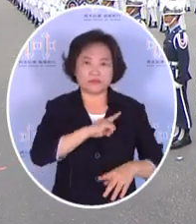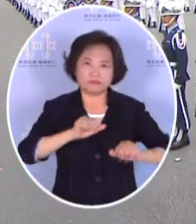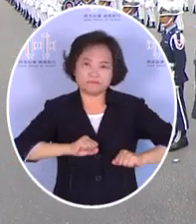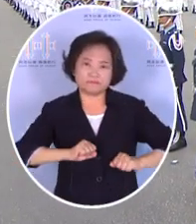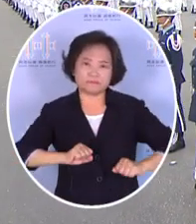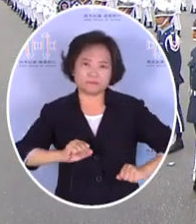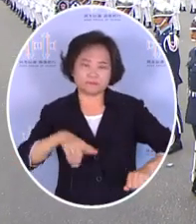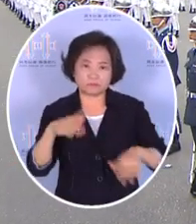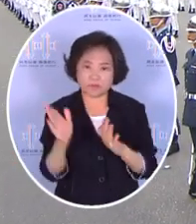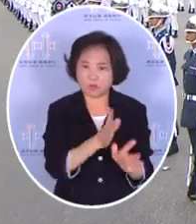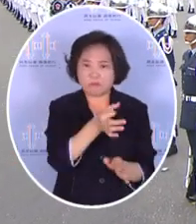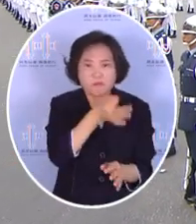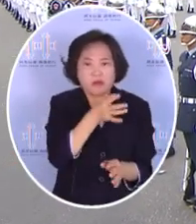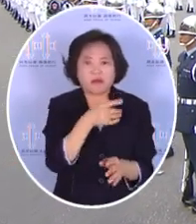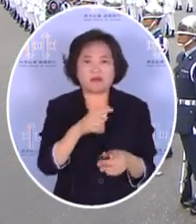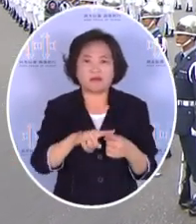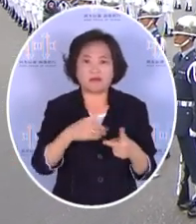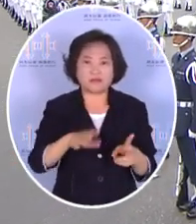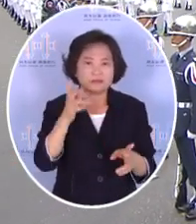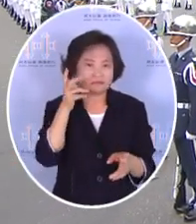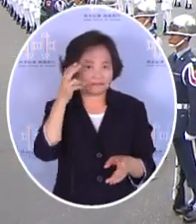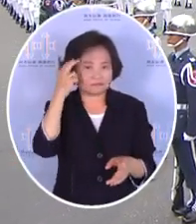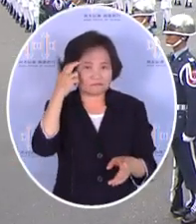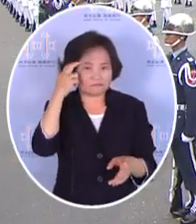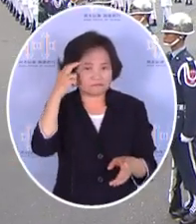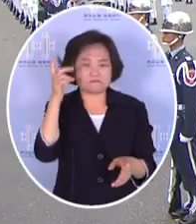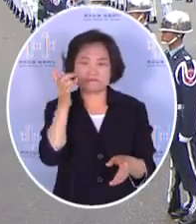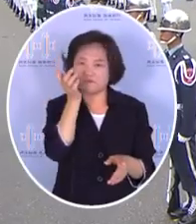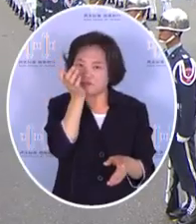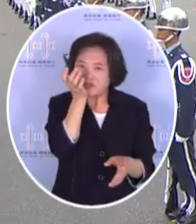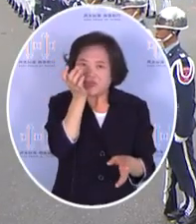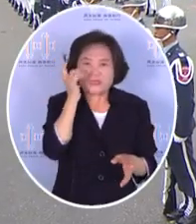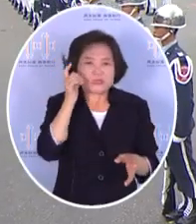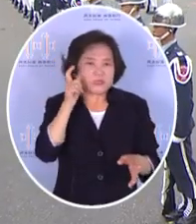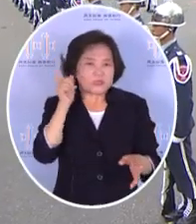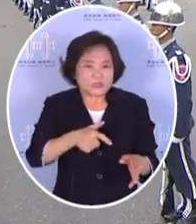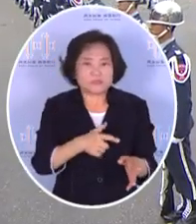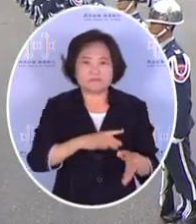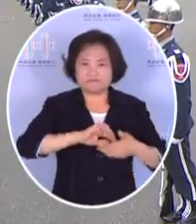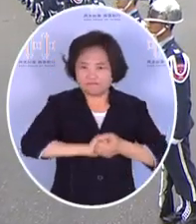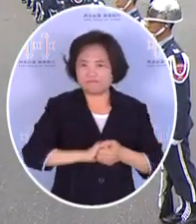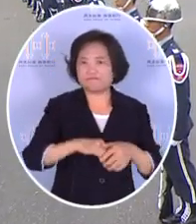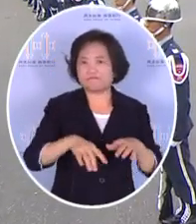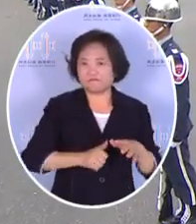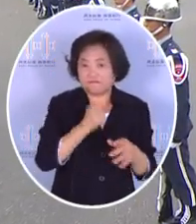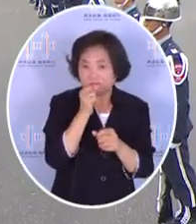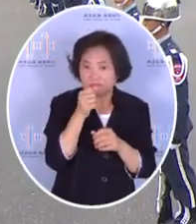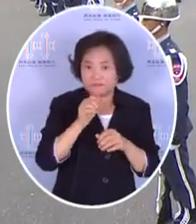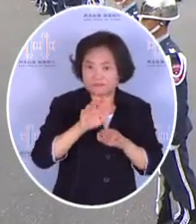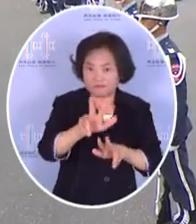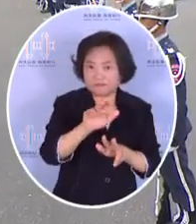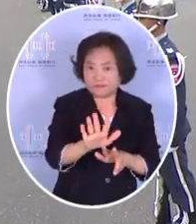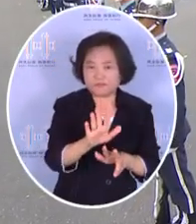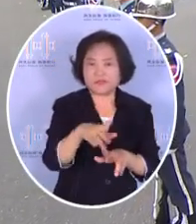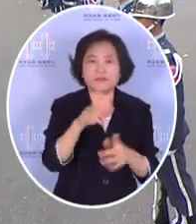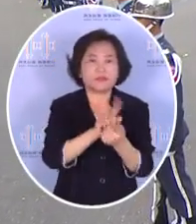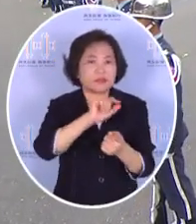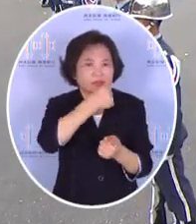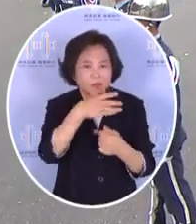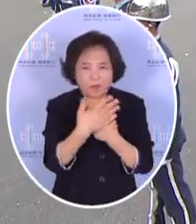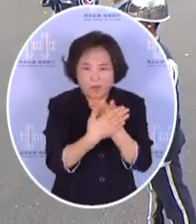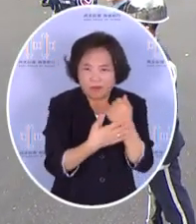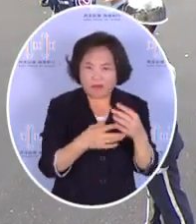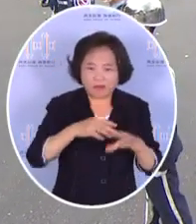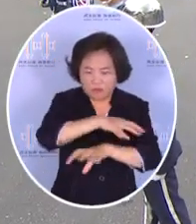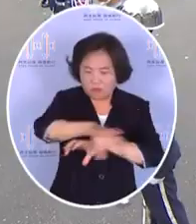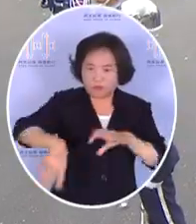充足，凭借着坚实的防卫决心和实力，才能保障台湾的安全，维护区域